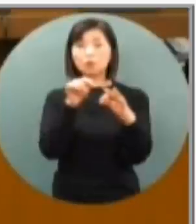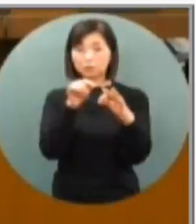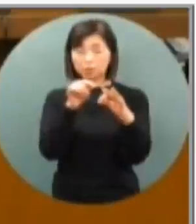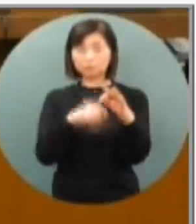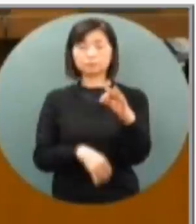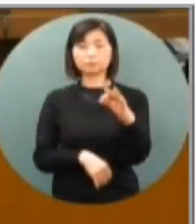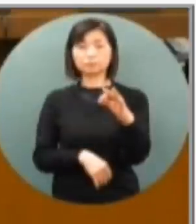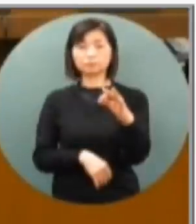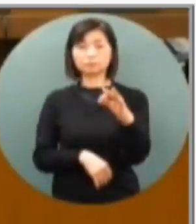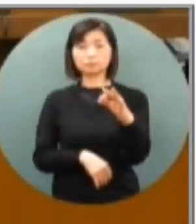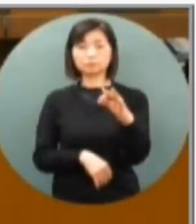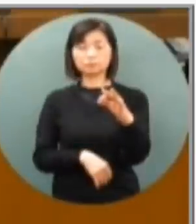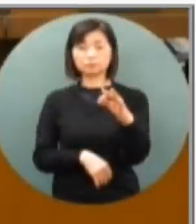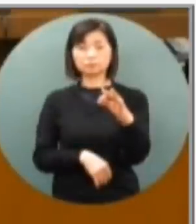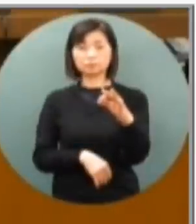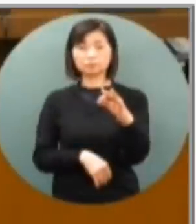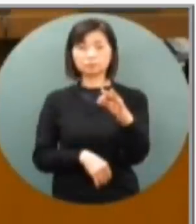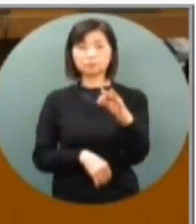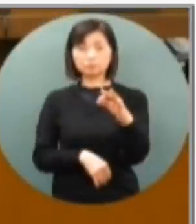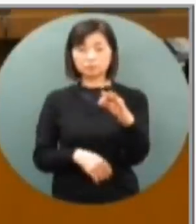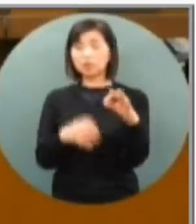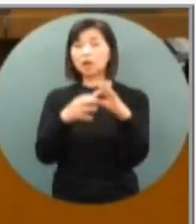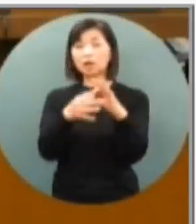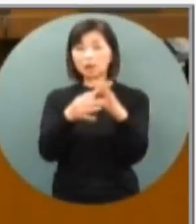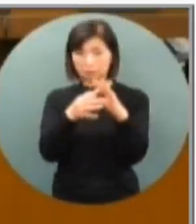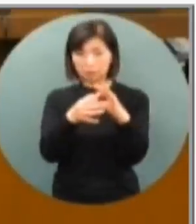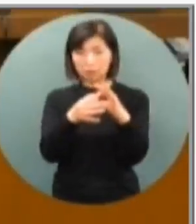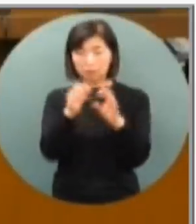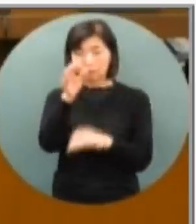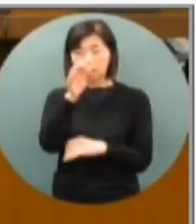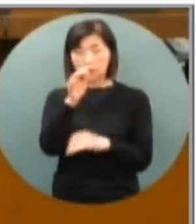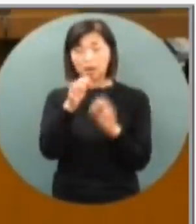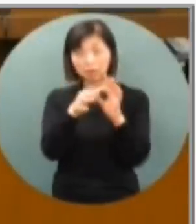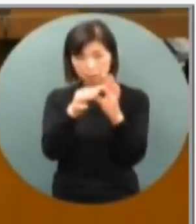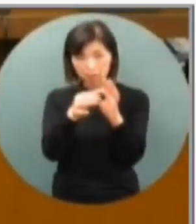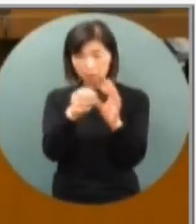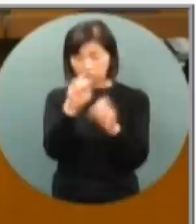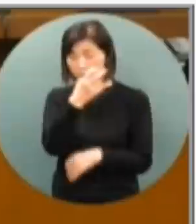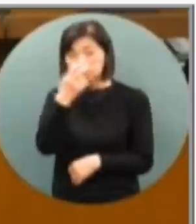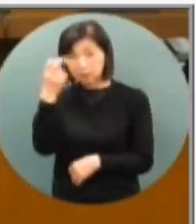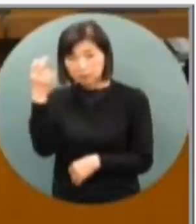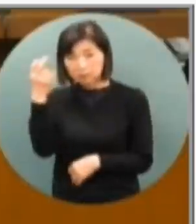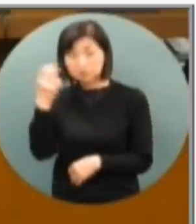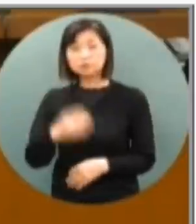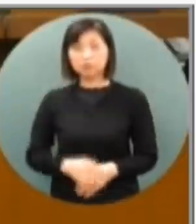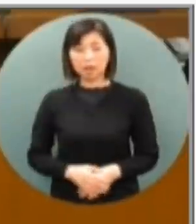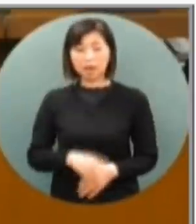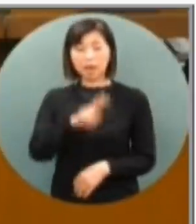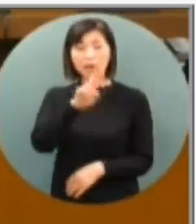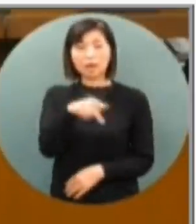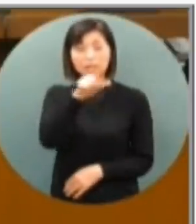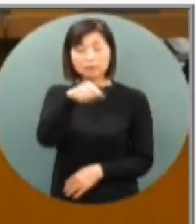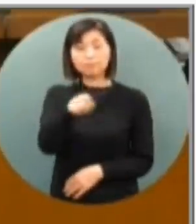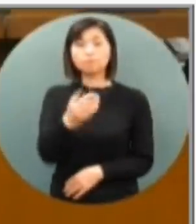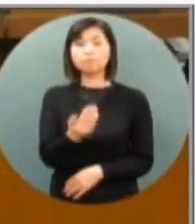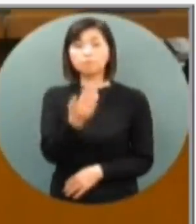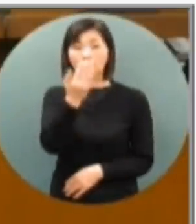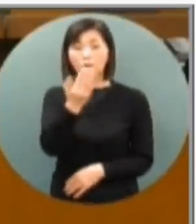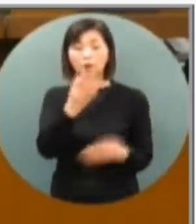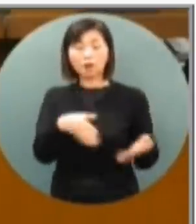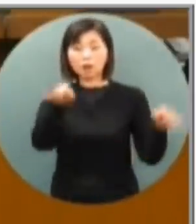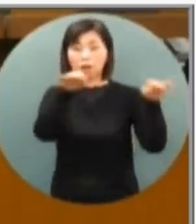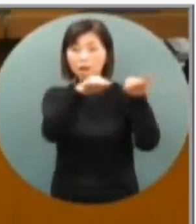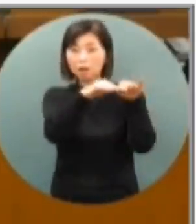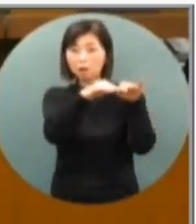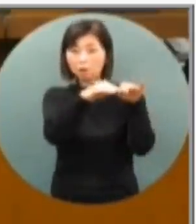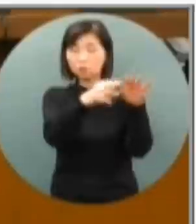ては今関係の調査をさせていただき、まあ、立法官さんを通じてですね、実